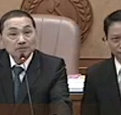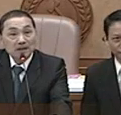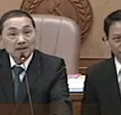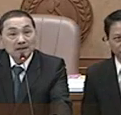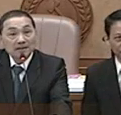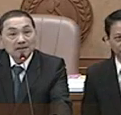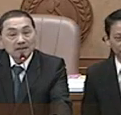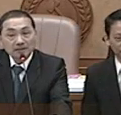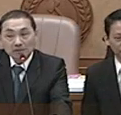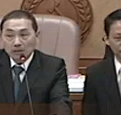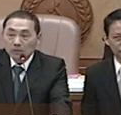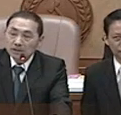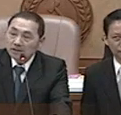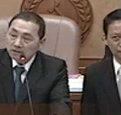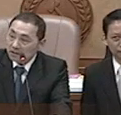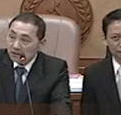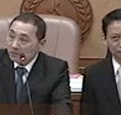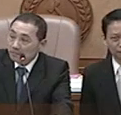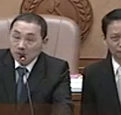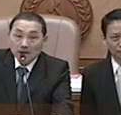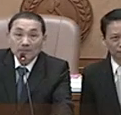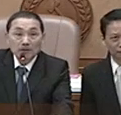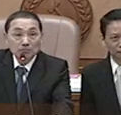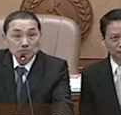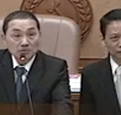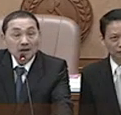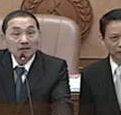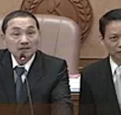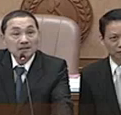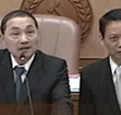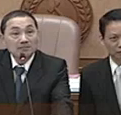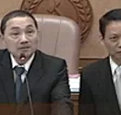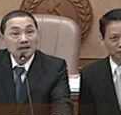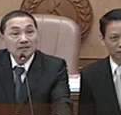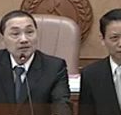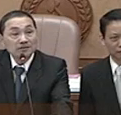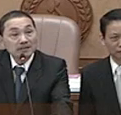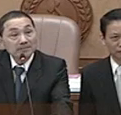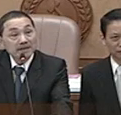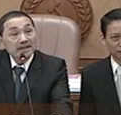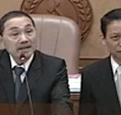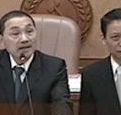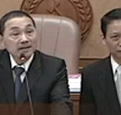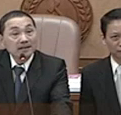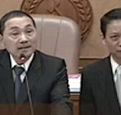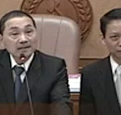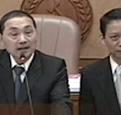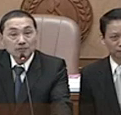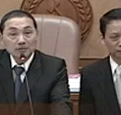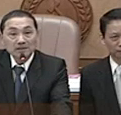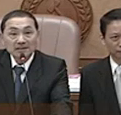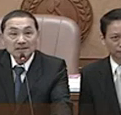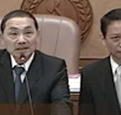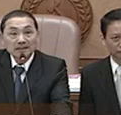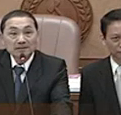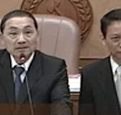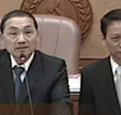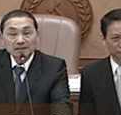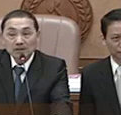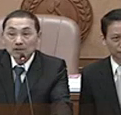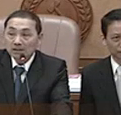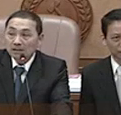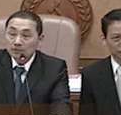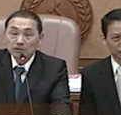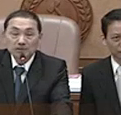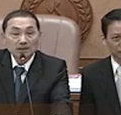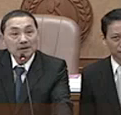才提出来，那提出来我已经责成我们的环保局了哈。正常我们是按照预算的编列啦。那如果在今年在